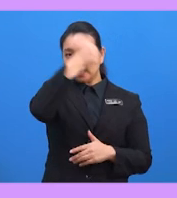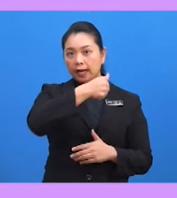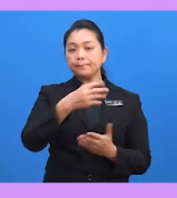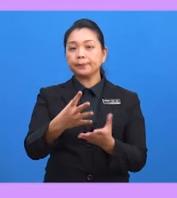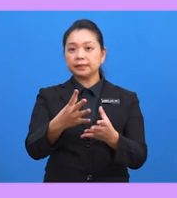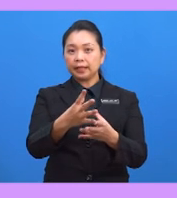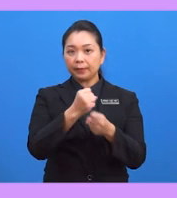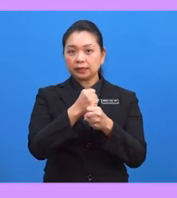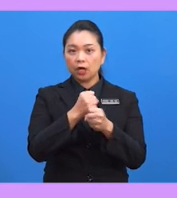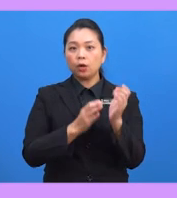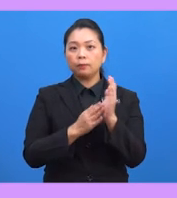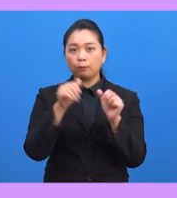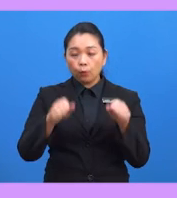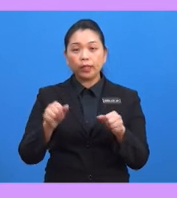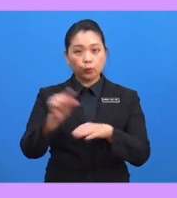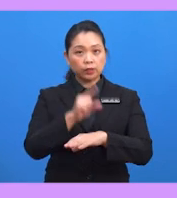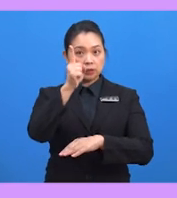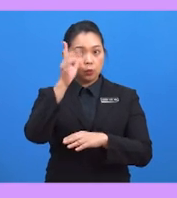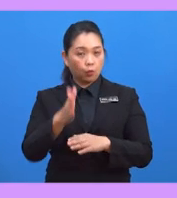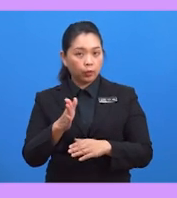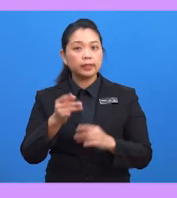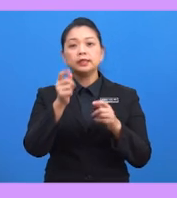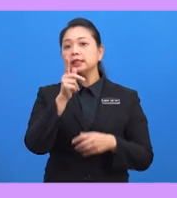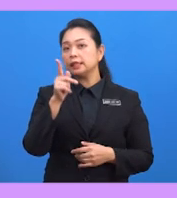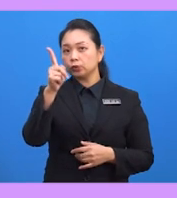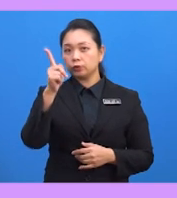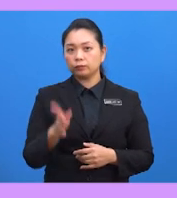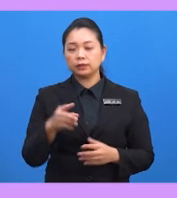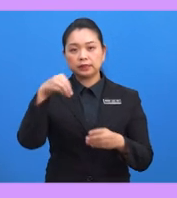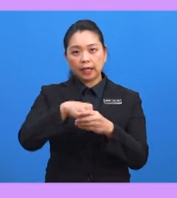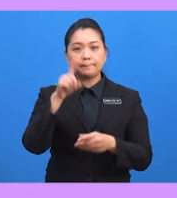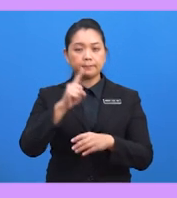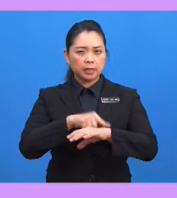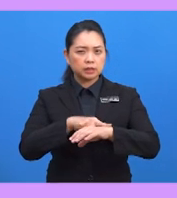individu untuk tempoh masa tertentu seperti 1 bulan.